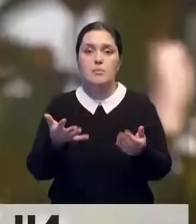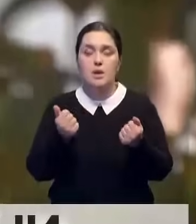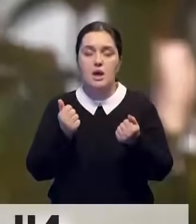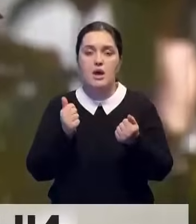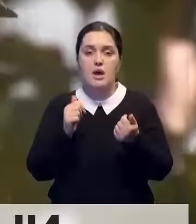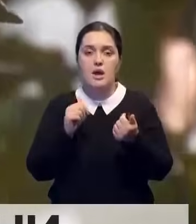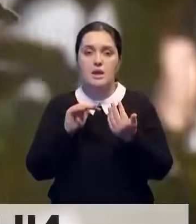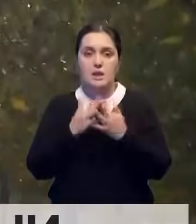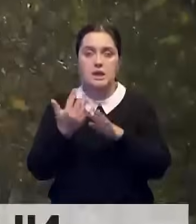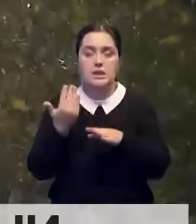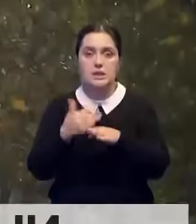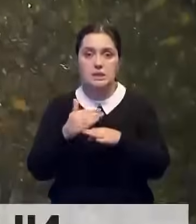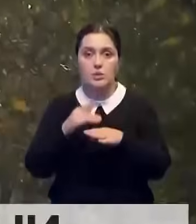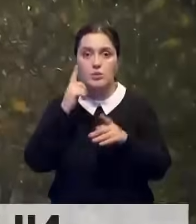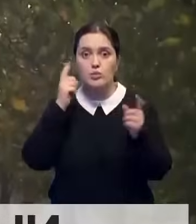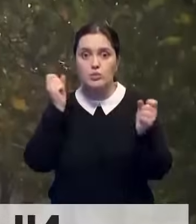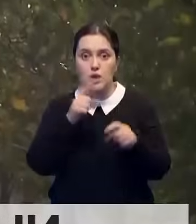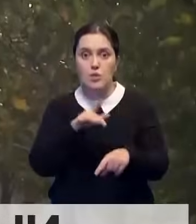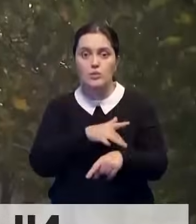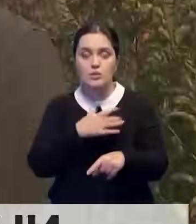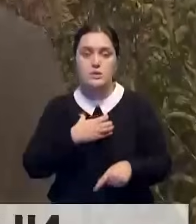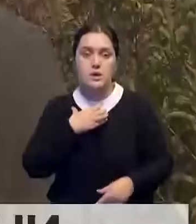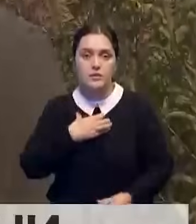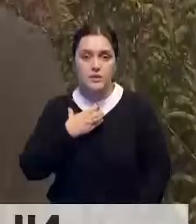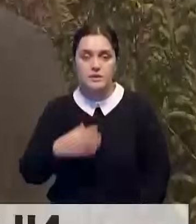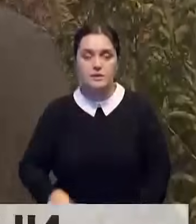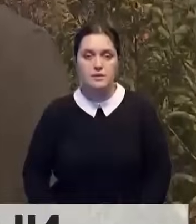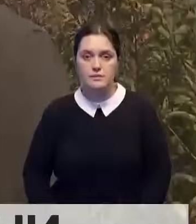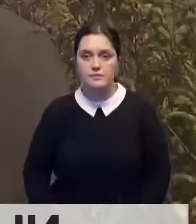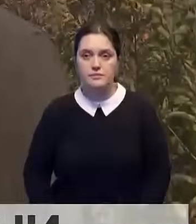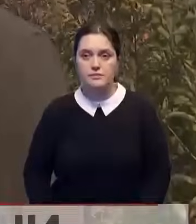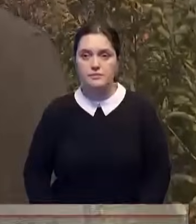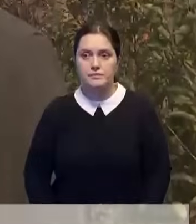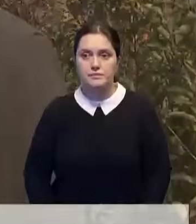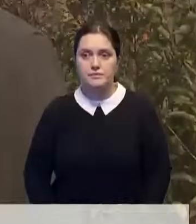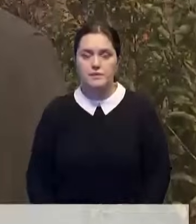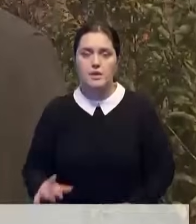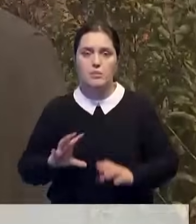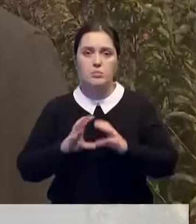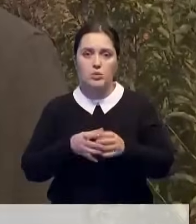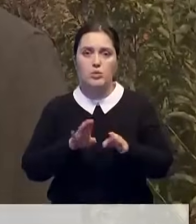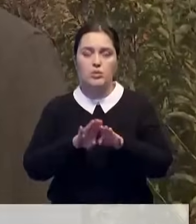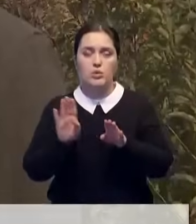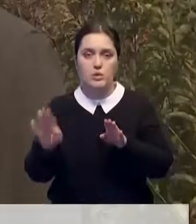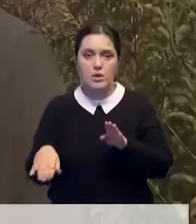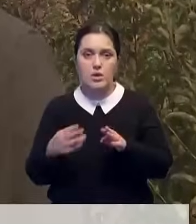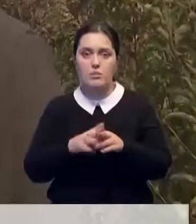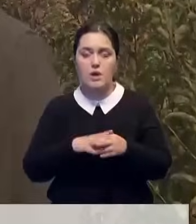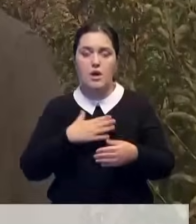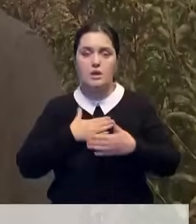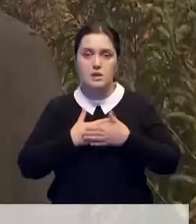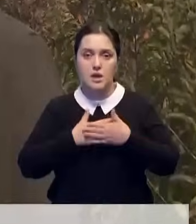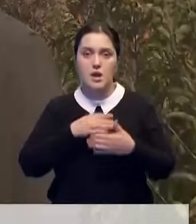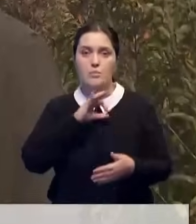кредитной корпорации. И тогда же узнали об услуге страхования. В принципе, это мировая практика. Фермеры во всем мире активно пользуются